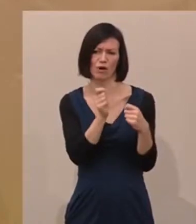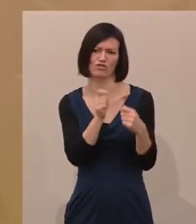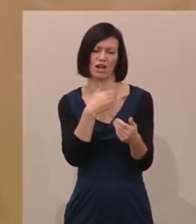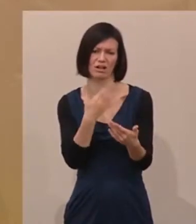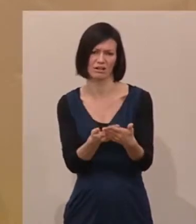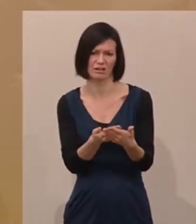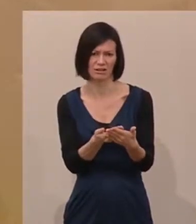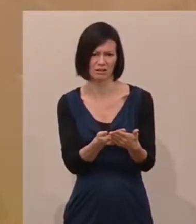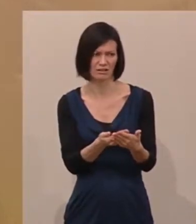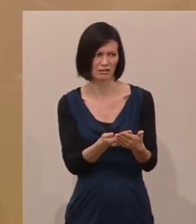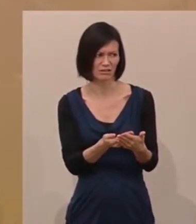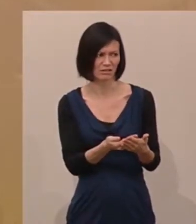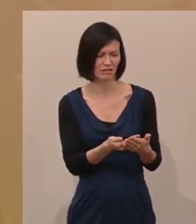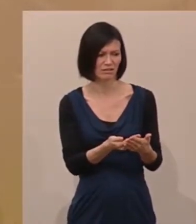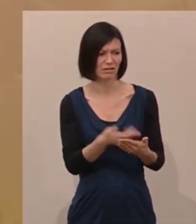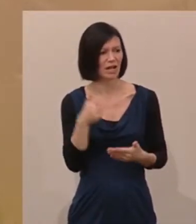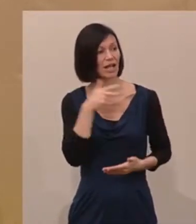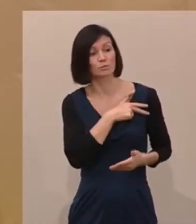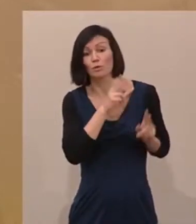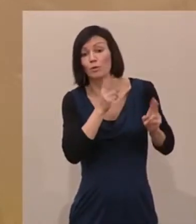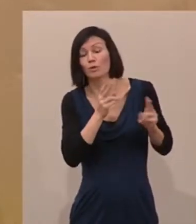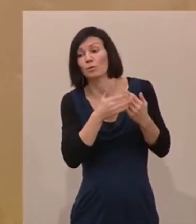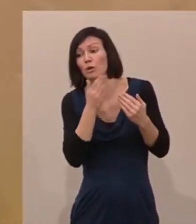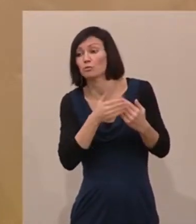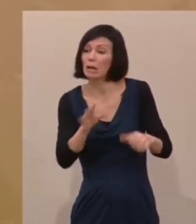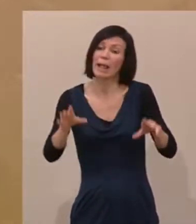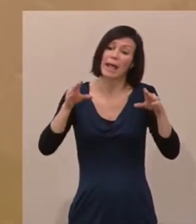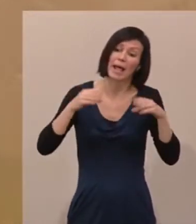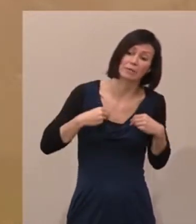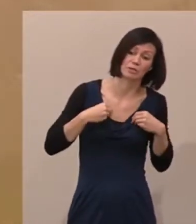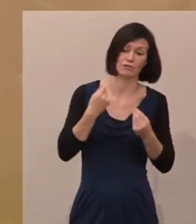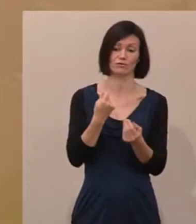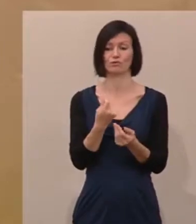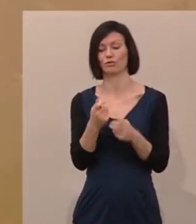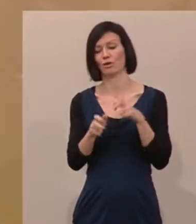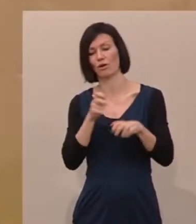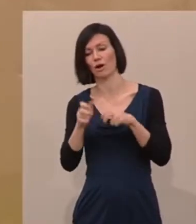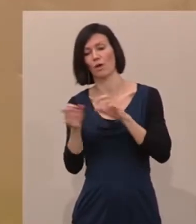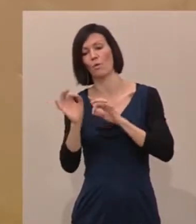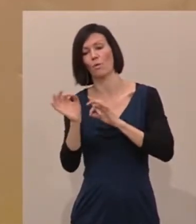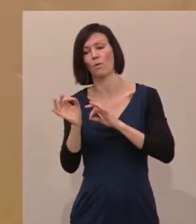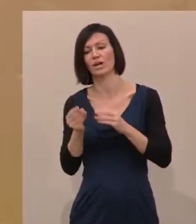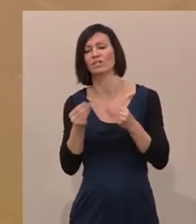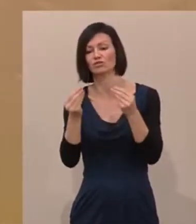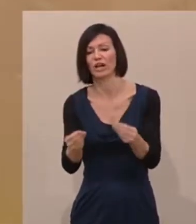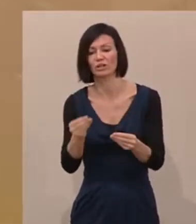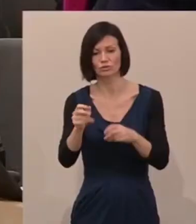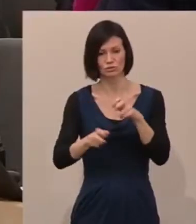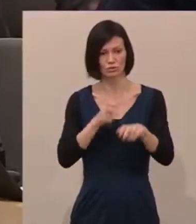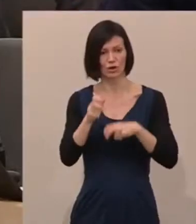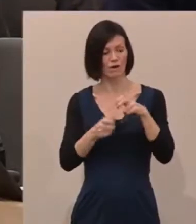SPÖ, warum schlagen Sie als Gegenfinanzierung nicht eine Erbschaftssteuer oder Vermögensteuer mit einem Freibetrag von 500.000 Euro